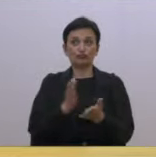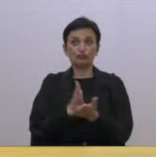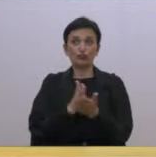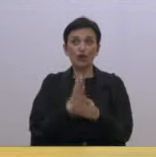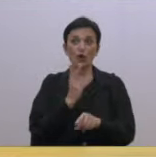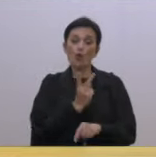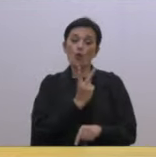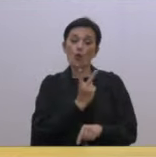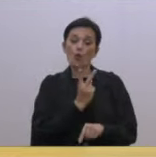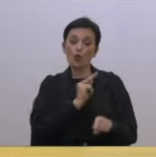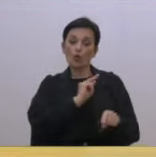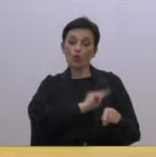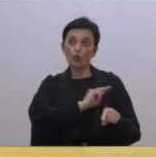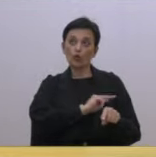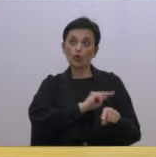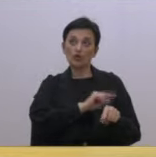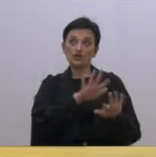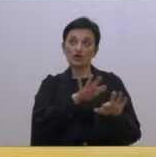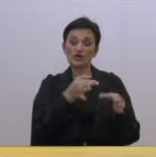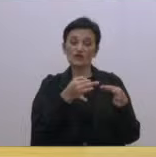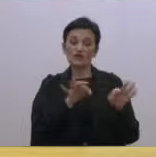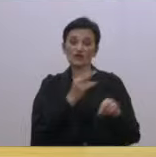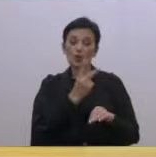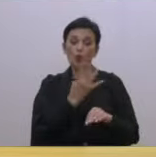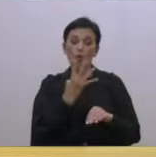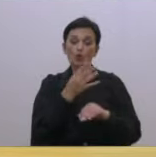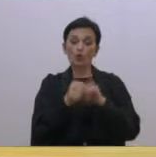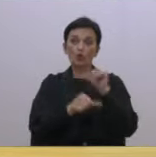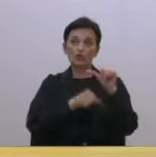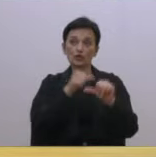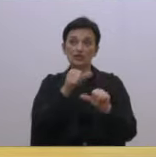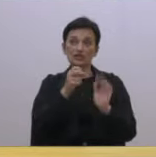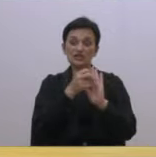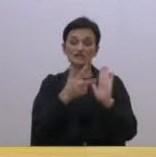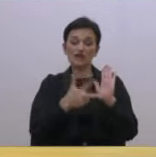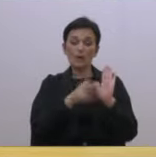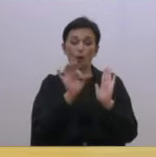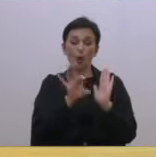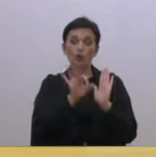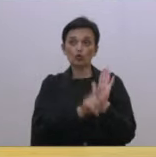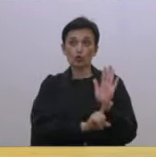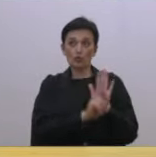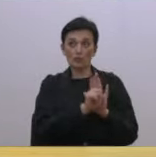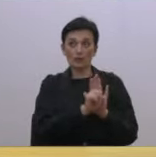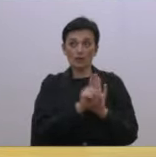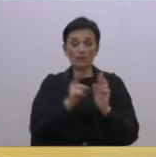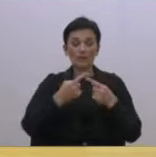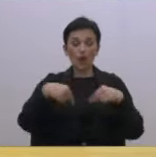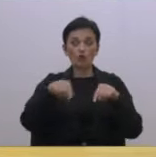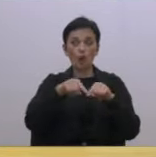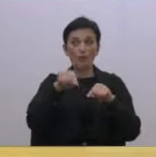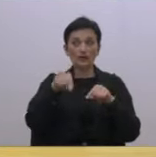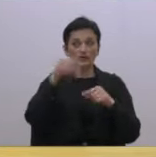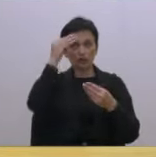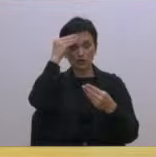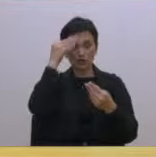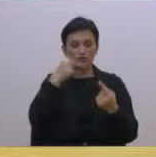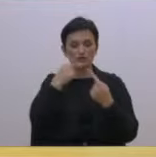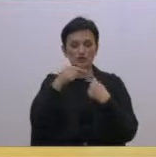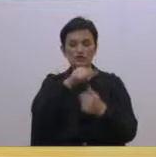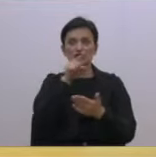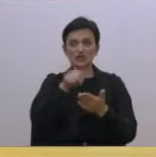ორ თანამდებობაზე ვაკანსია წარმოიშვება 24 წლის 18 ოქტომბრიდან. კომიტეტმა იმსჯელა ამ საკითხზე